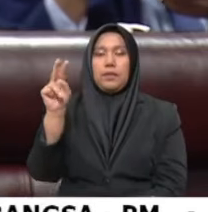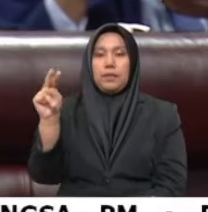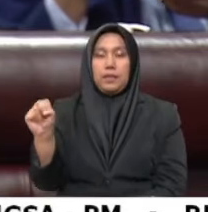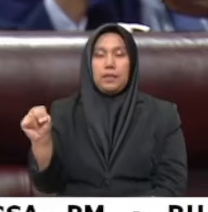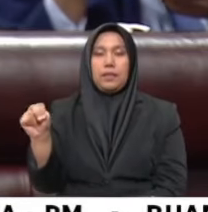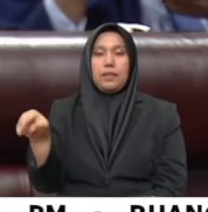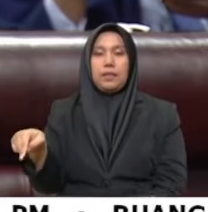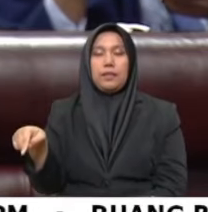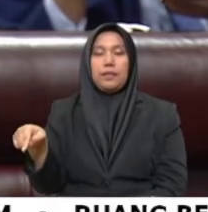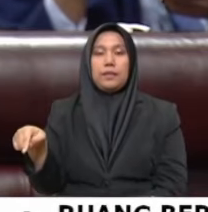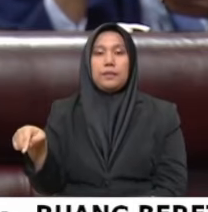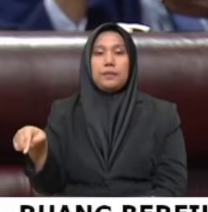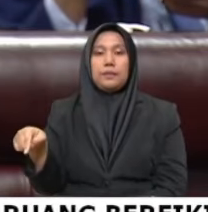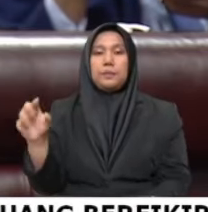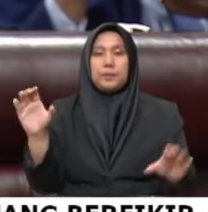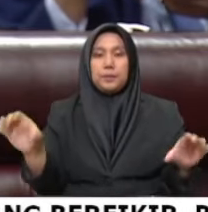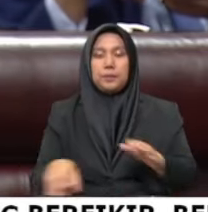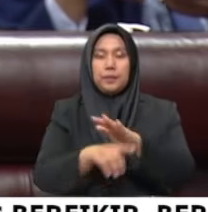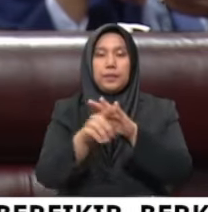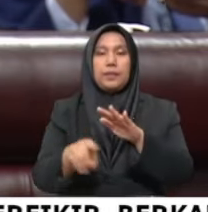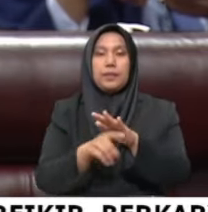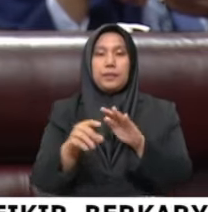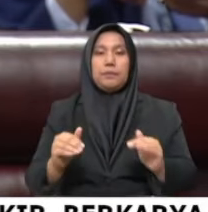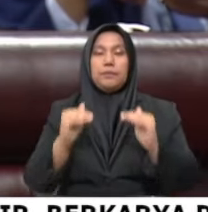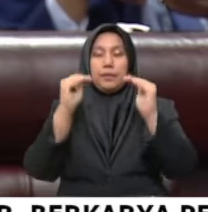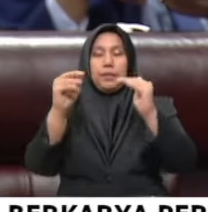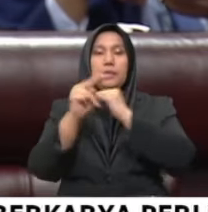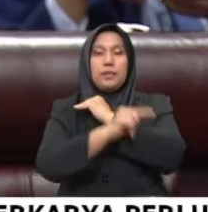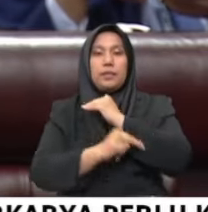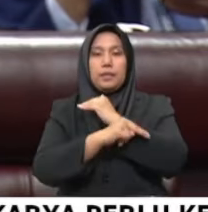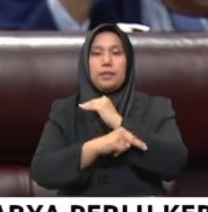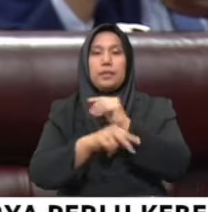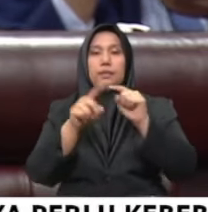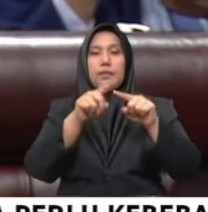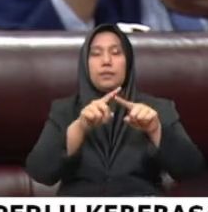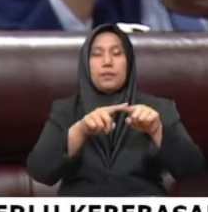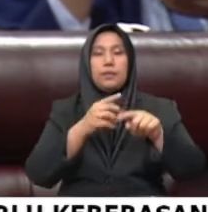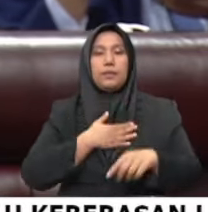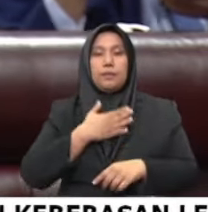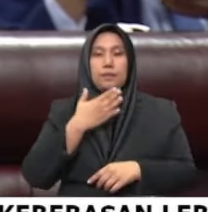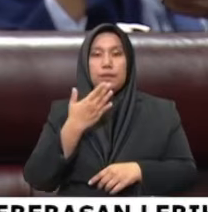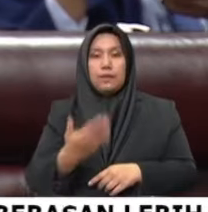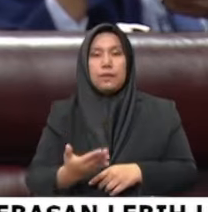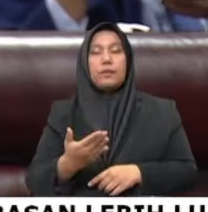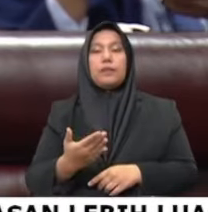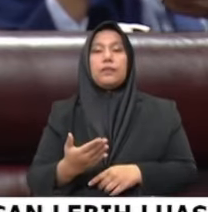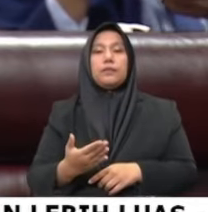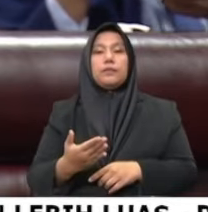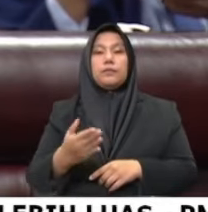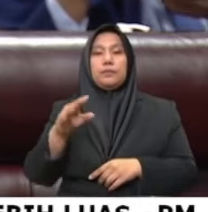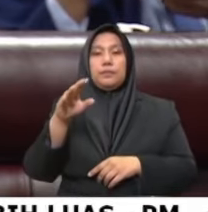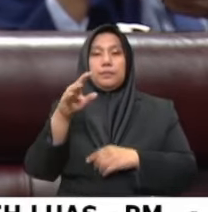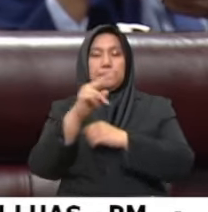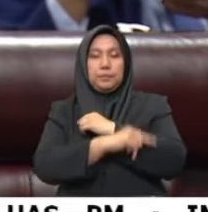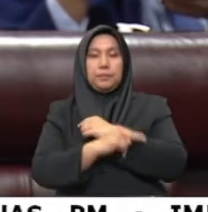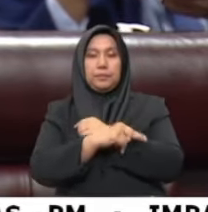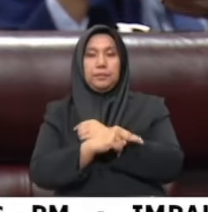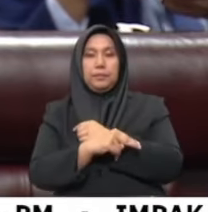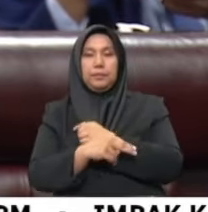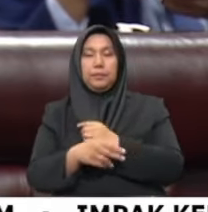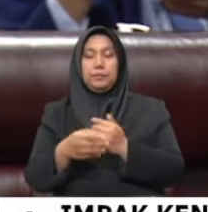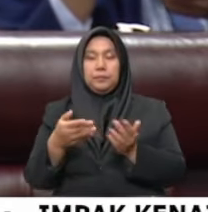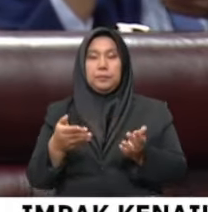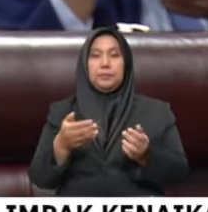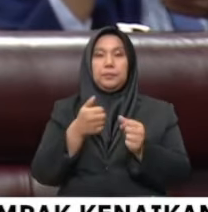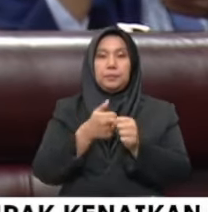Negara. Pelaksanaan dasar ini di peringkat negeri adalah bergantung kepada komitmen pihak berkuasa negeri. Bagi membantu menyusuli perkara